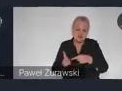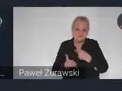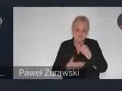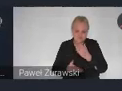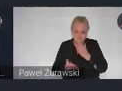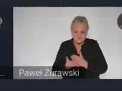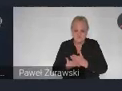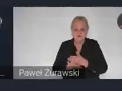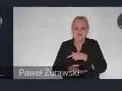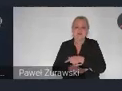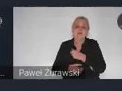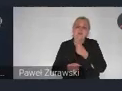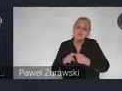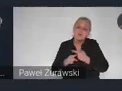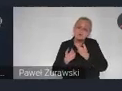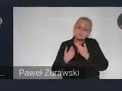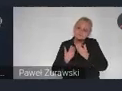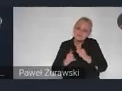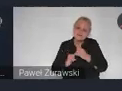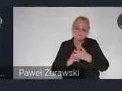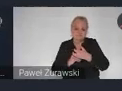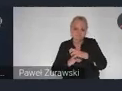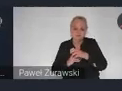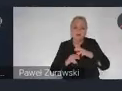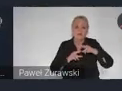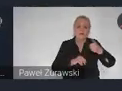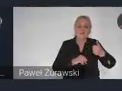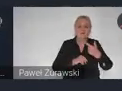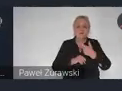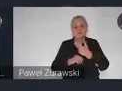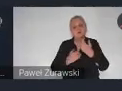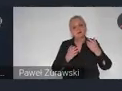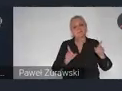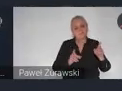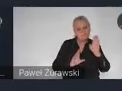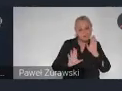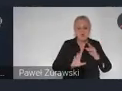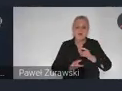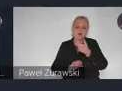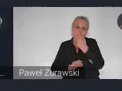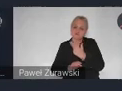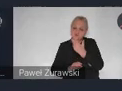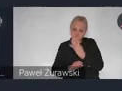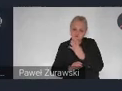jest nieco odrębny od pozostałych trzech priorytetów